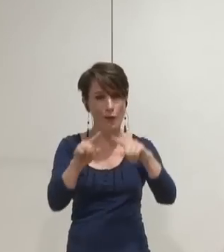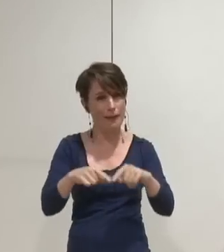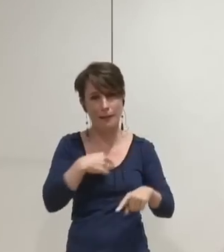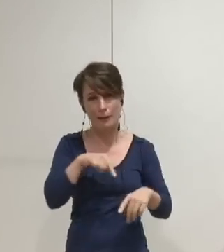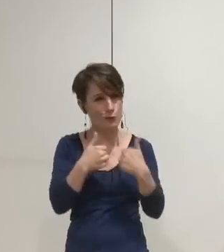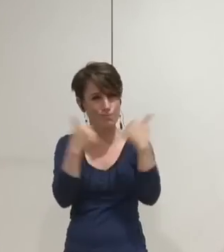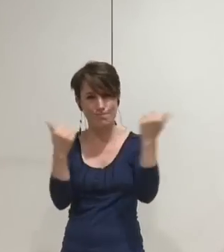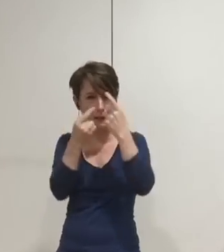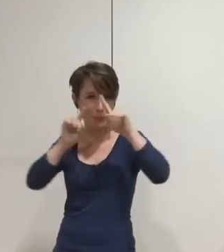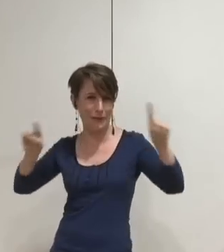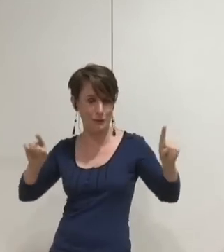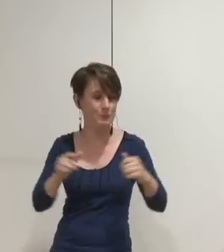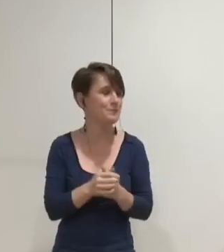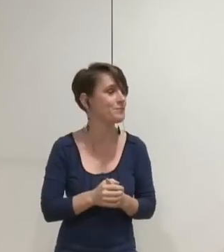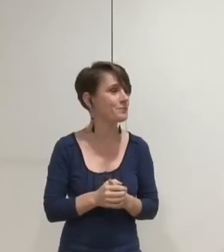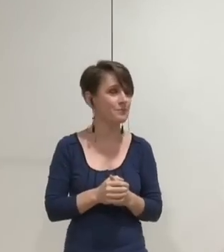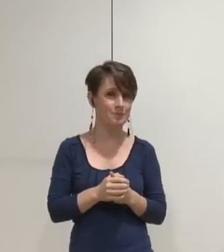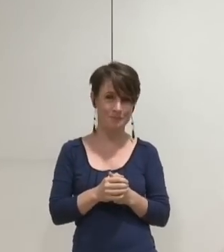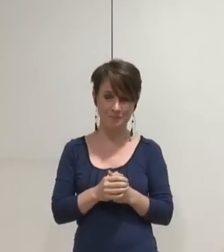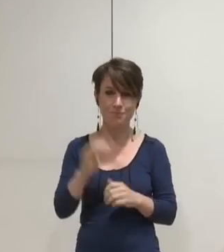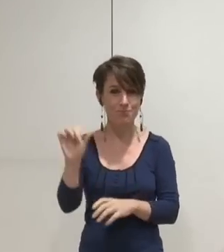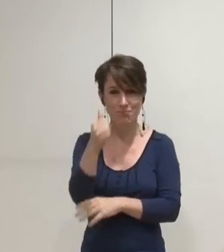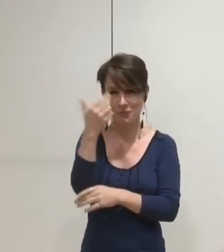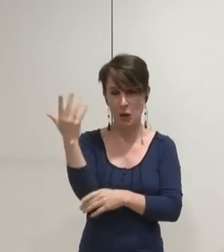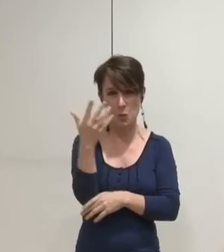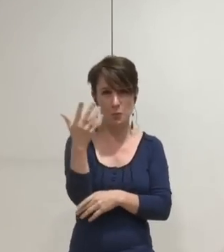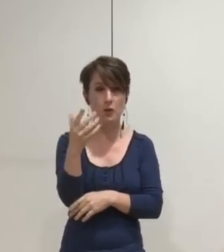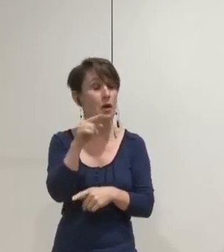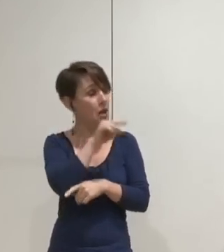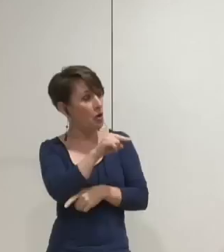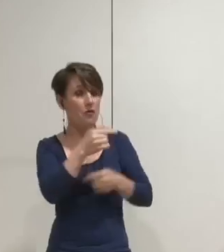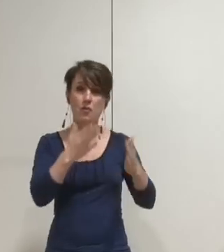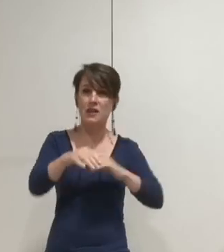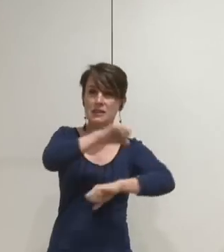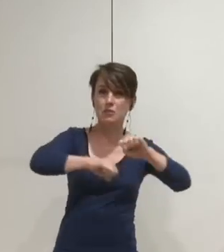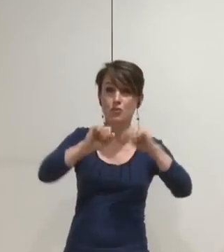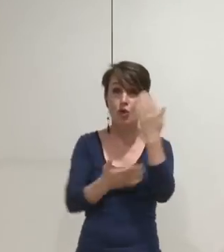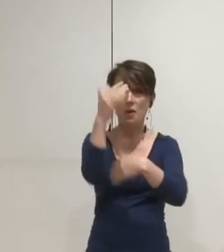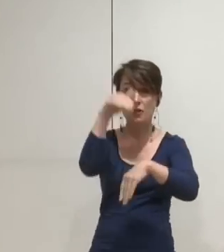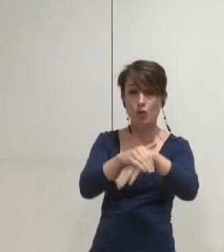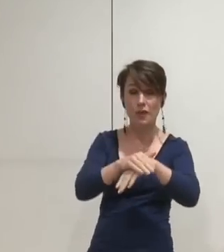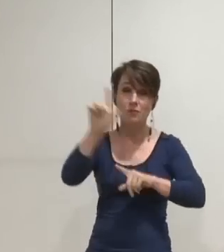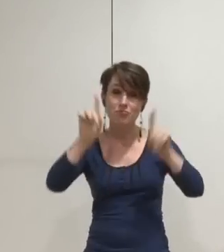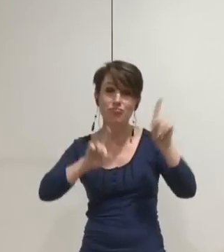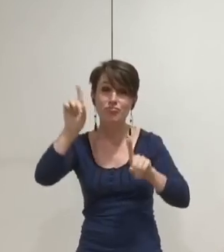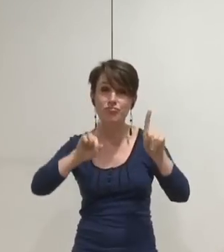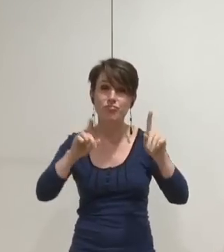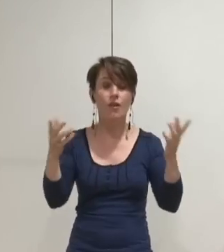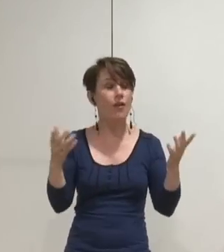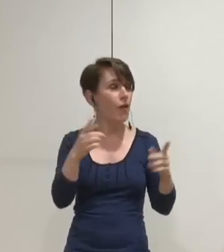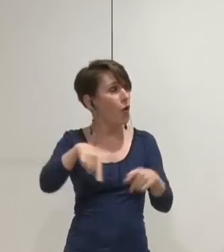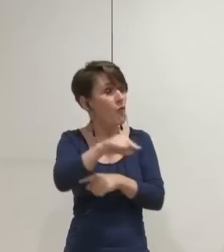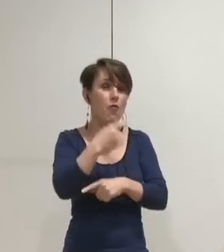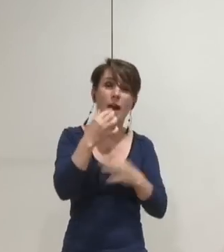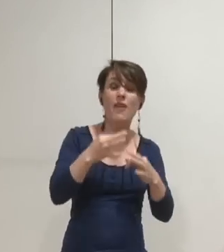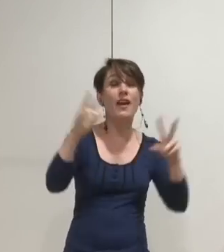la forme vous allez organiser cette journée alors vous parlez toujours de coconstruction en réalité c'est